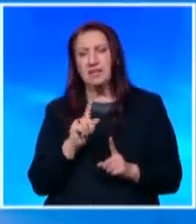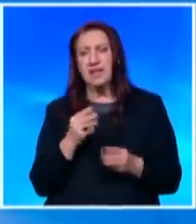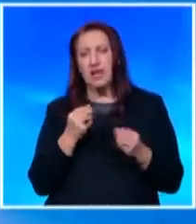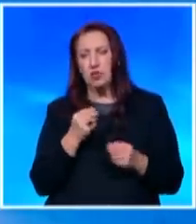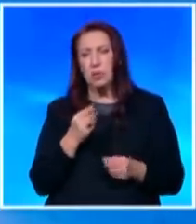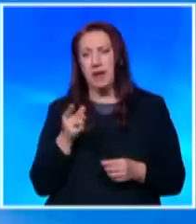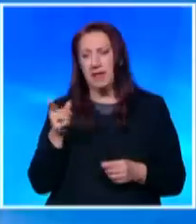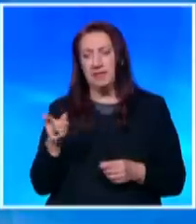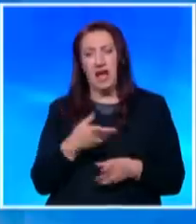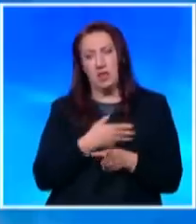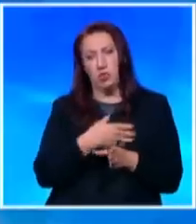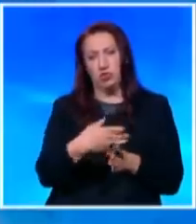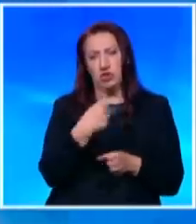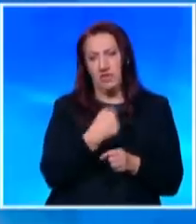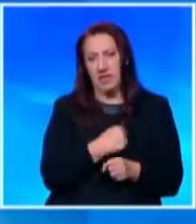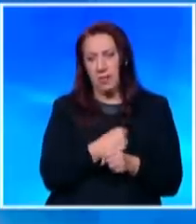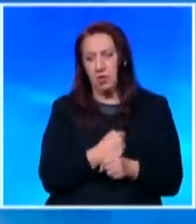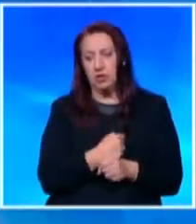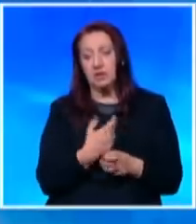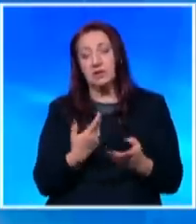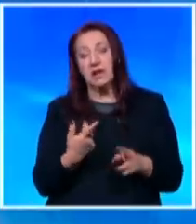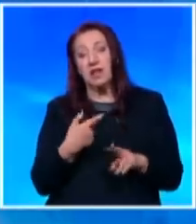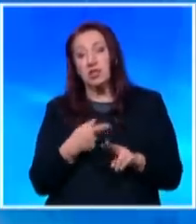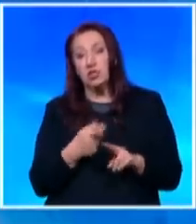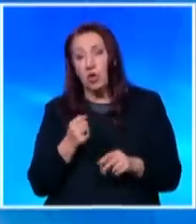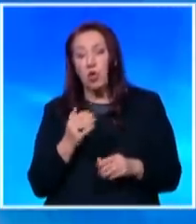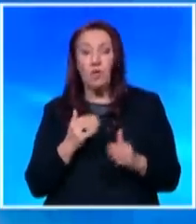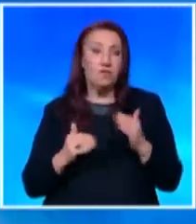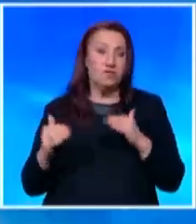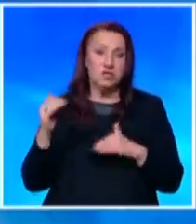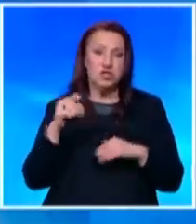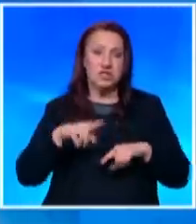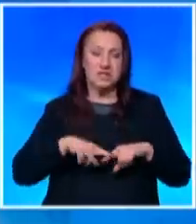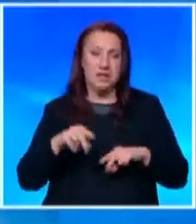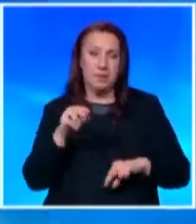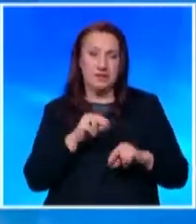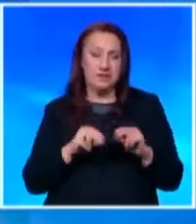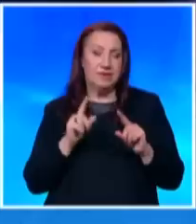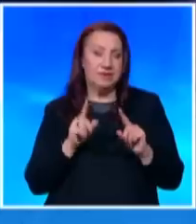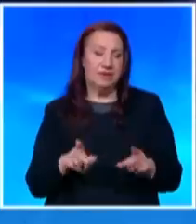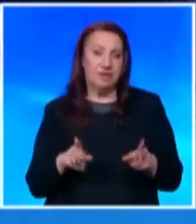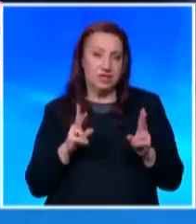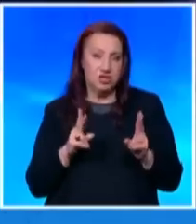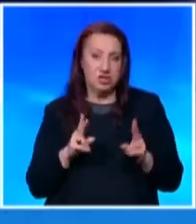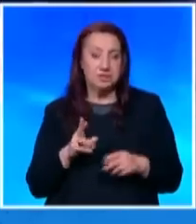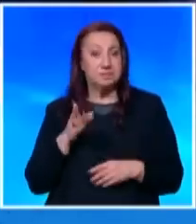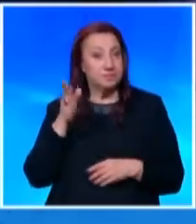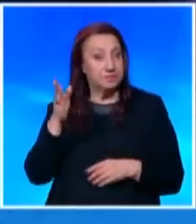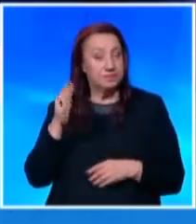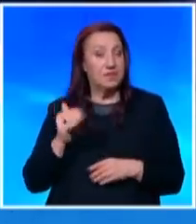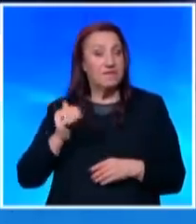момента изпълнява. Но в крайна сметка Висшият съдебен съвет трябва да го реши. Дали и този Висшият съдебен съвет има моралните,